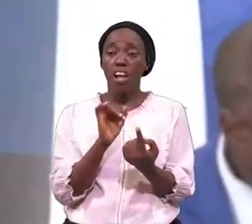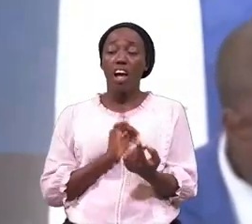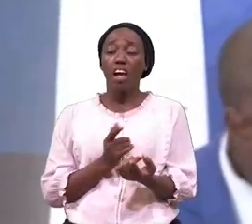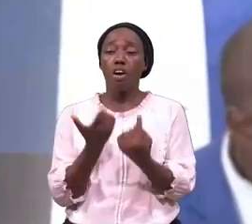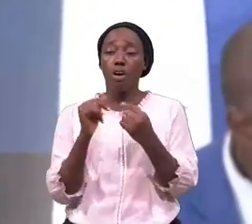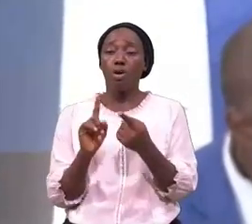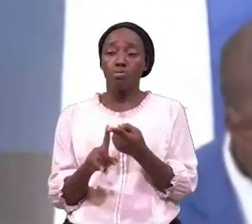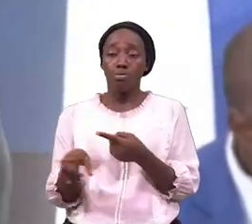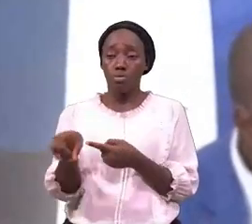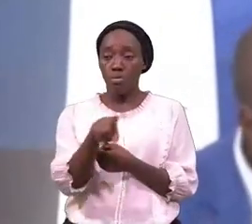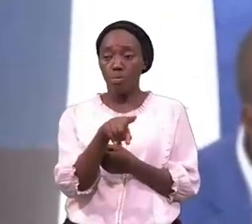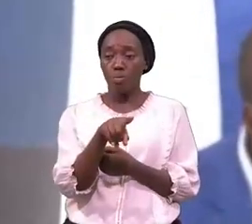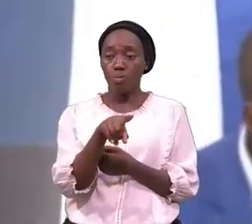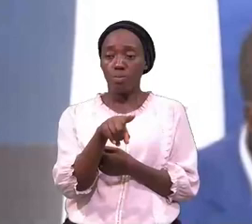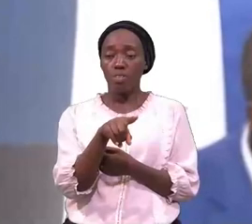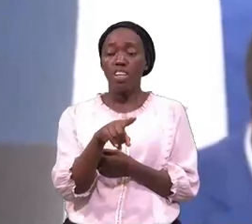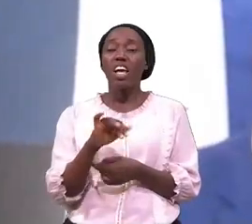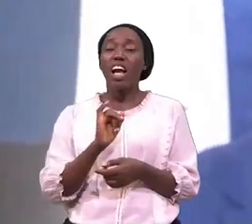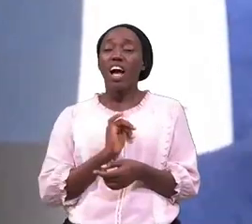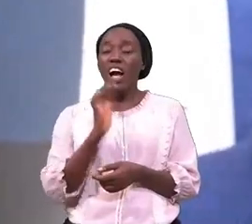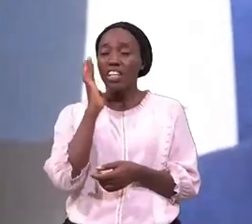Je sais qu'en venant, qu'en allant chez vous,